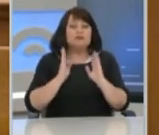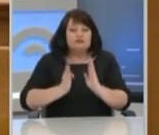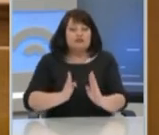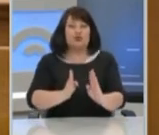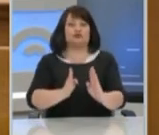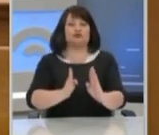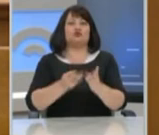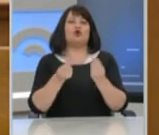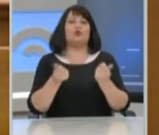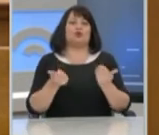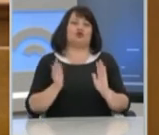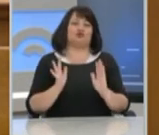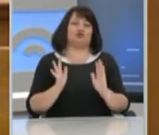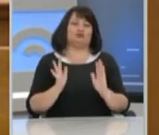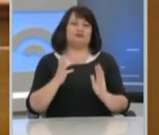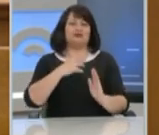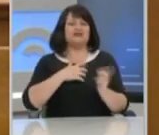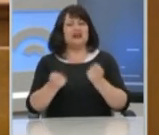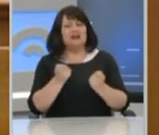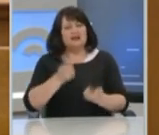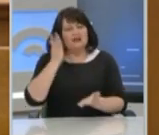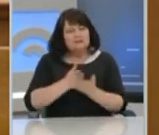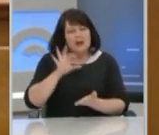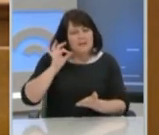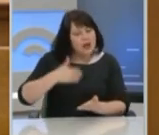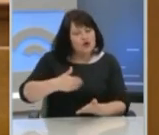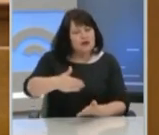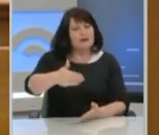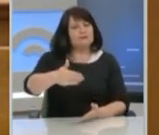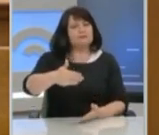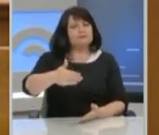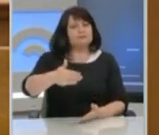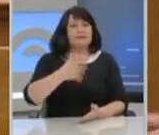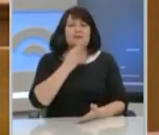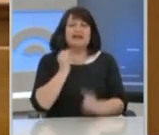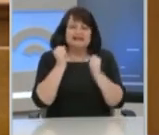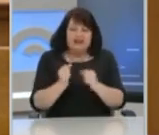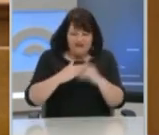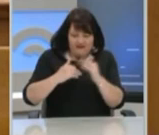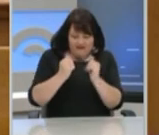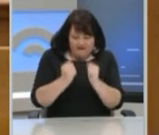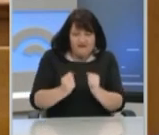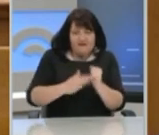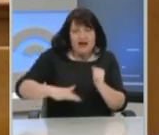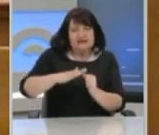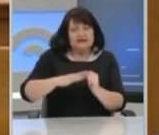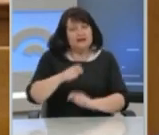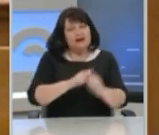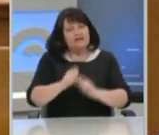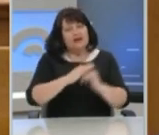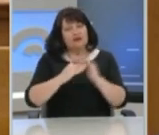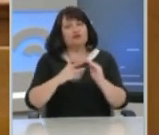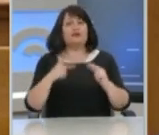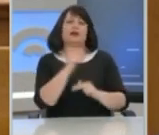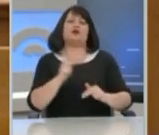Διότι είναι στρατηγική επιλογή προοπτικά να αποτελέσουν τη βάση για την οικοδόμηση κοινωνικού